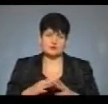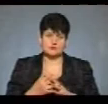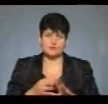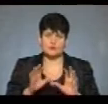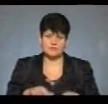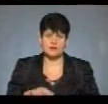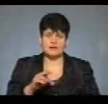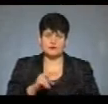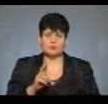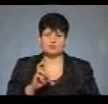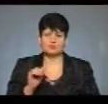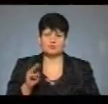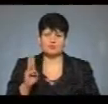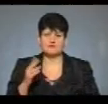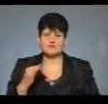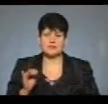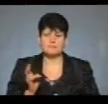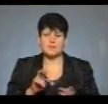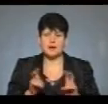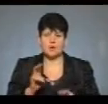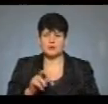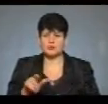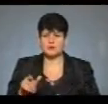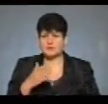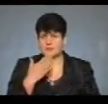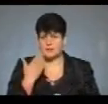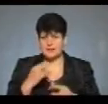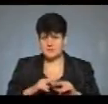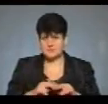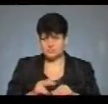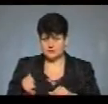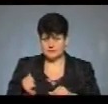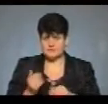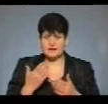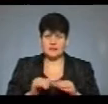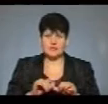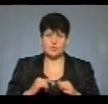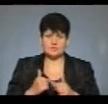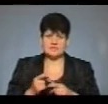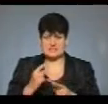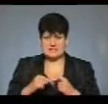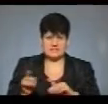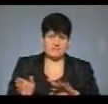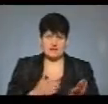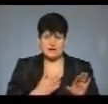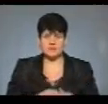Леонід Бутковський. Приходили люди, які не мали паспорти, але комісія завертала назад.